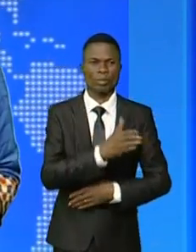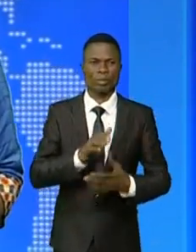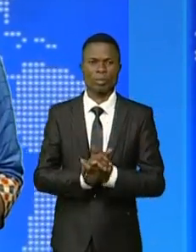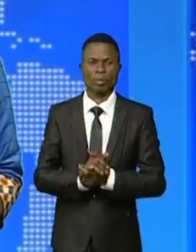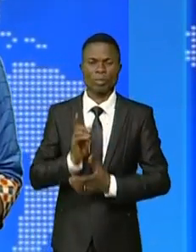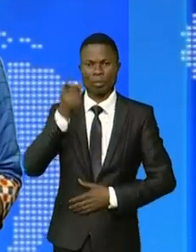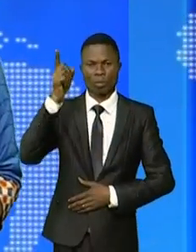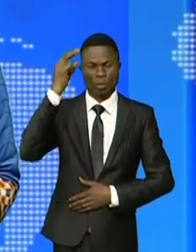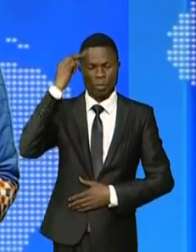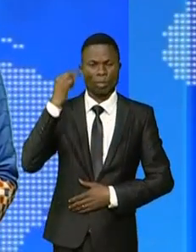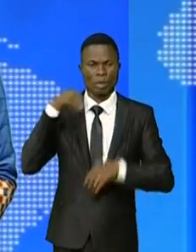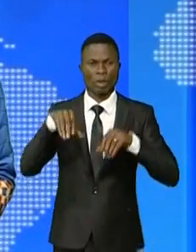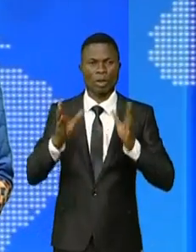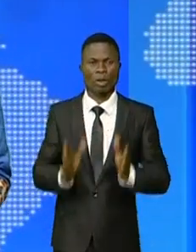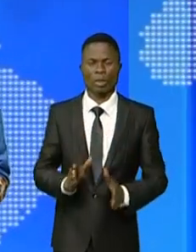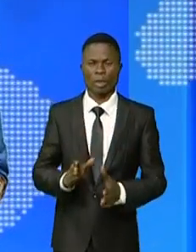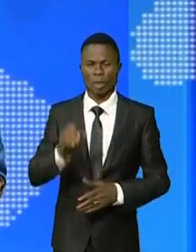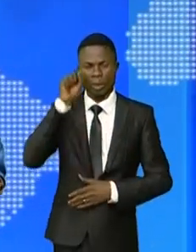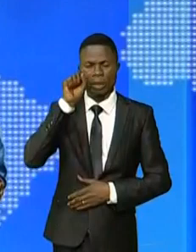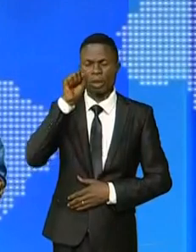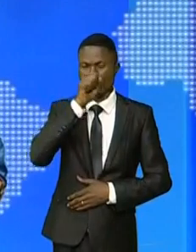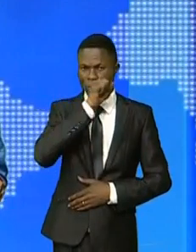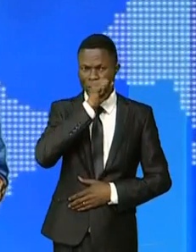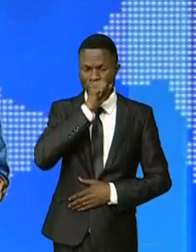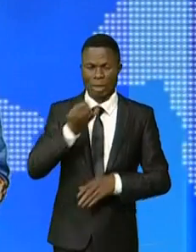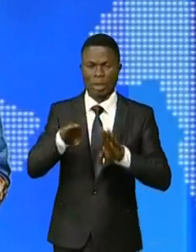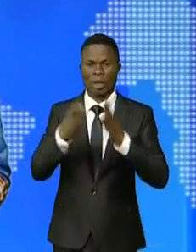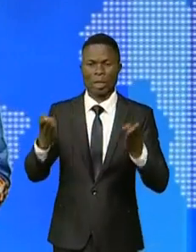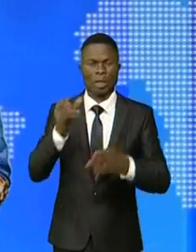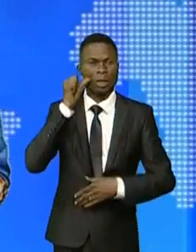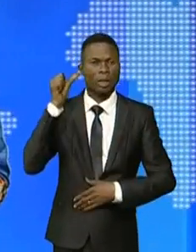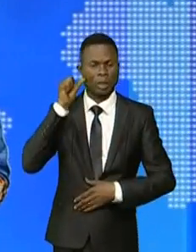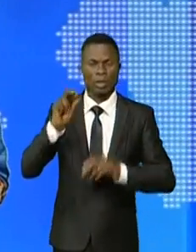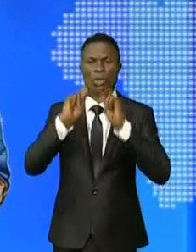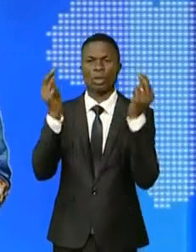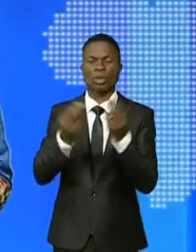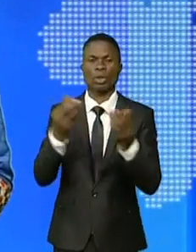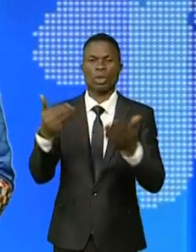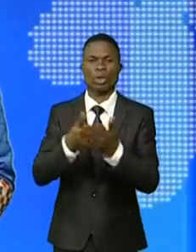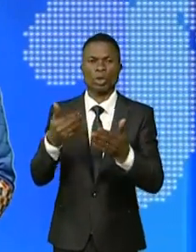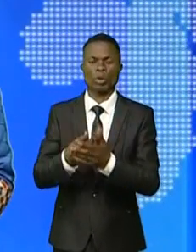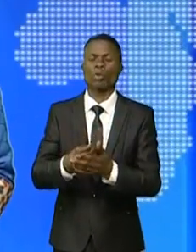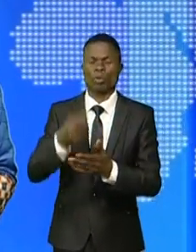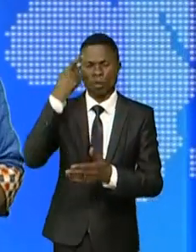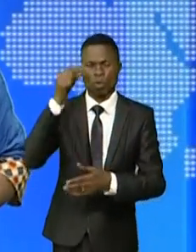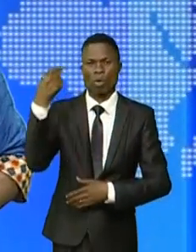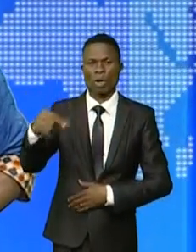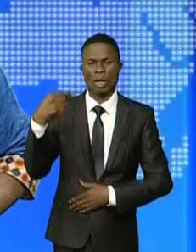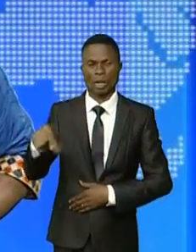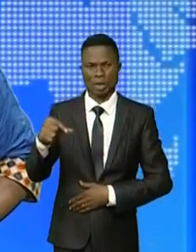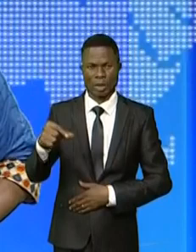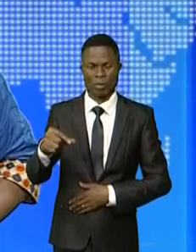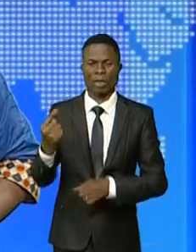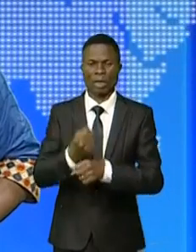Le Premier ministre congolais Jean-Michel Samalukonde a inauguré hier la nouvelle usine de traitement du café de l'Office national des